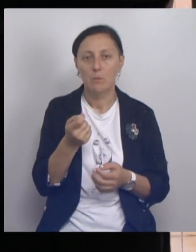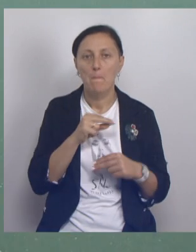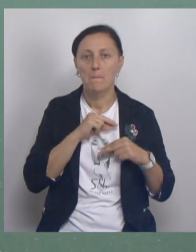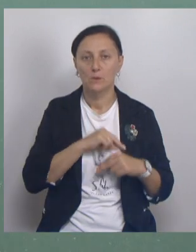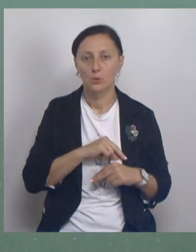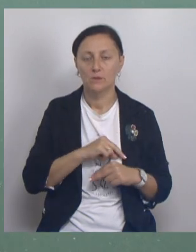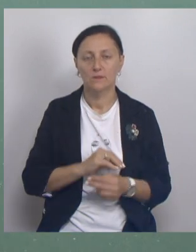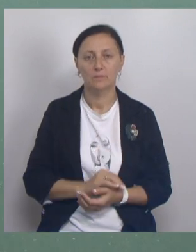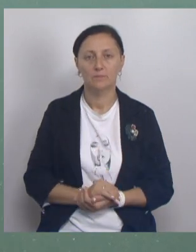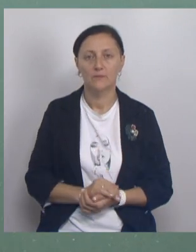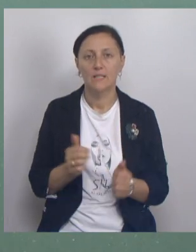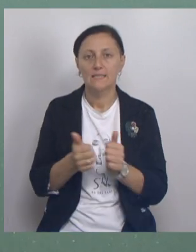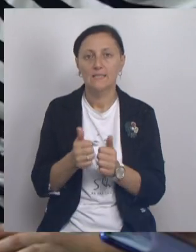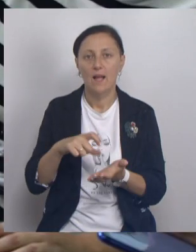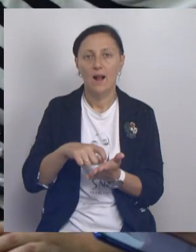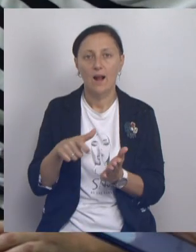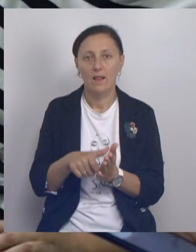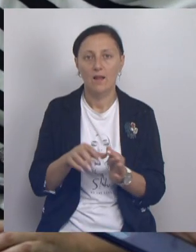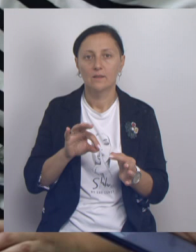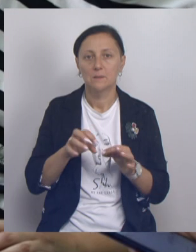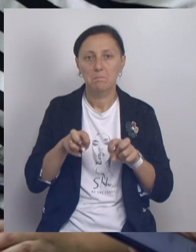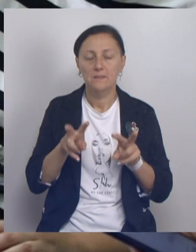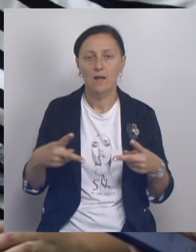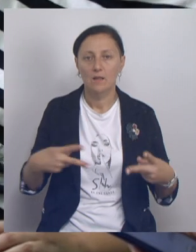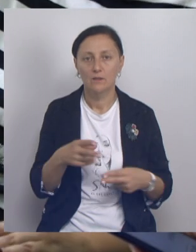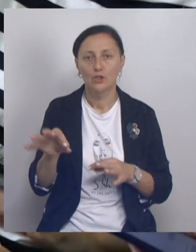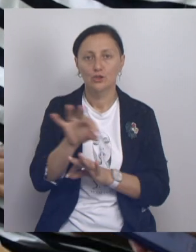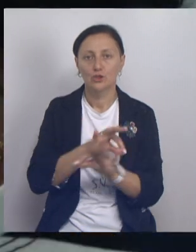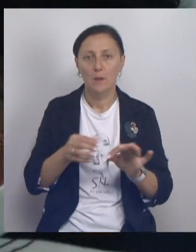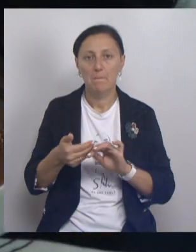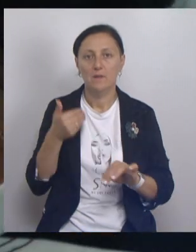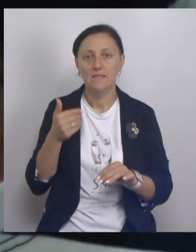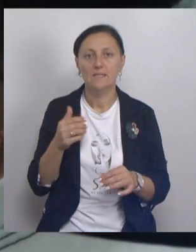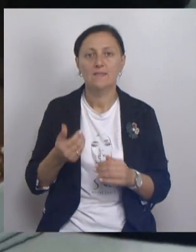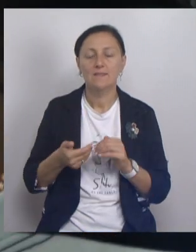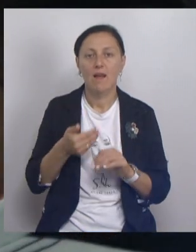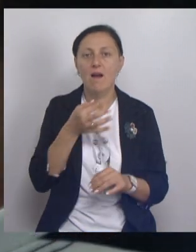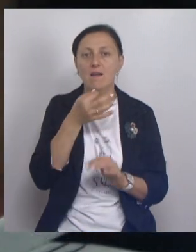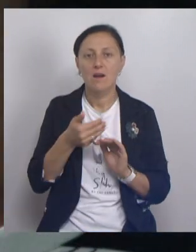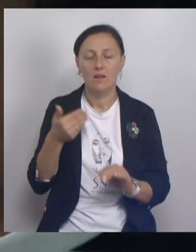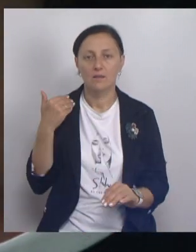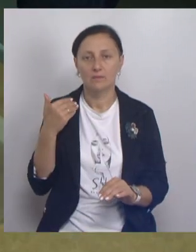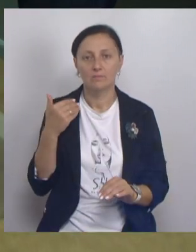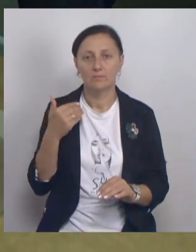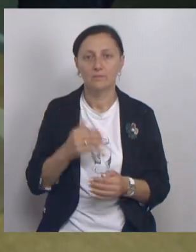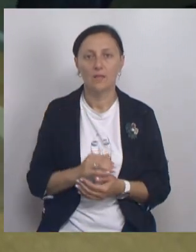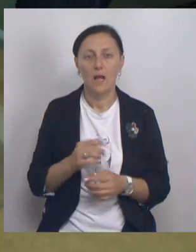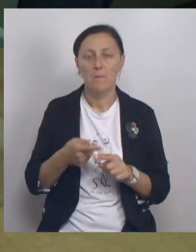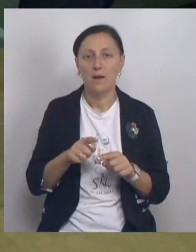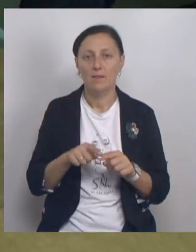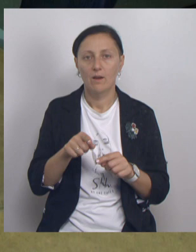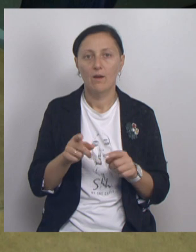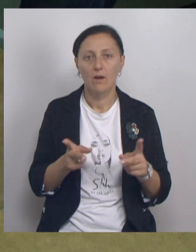потрудиться. В соседнем классе полотно раскраивают. Чертежи подготовили заранее, поэтому производство, по сути, безотходное. При этом